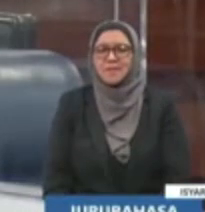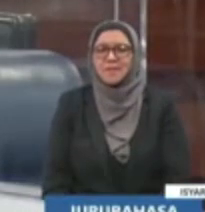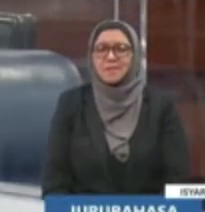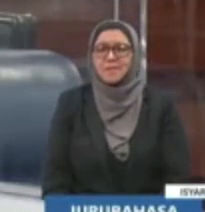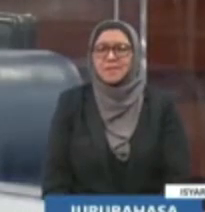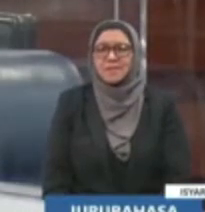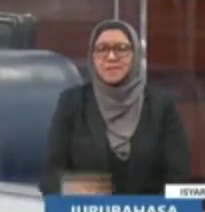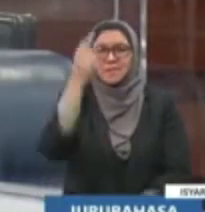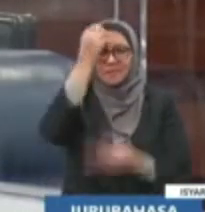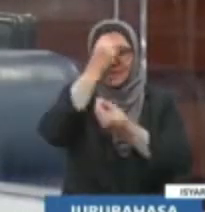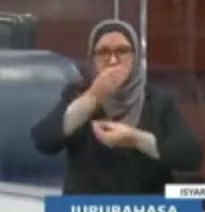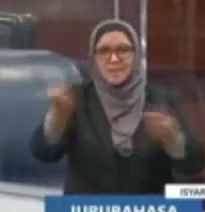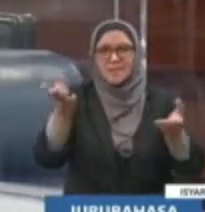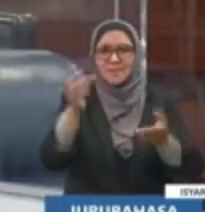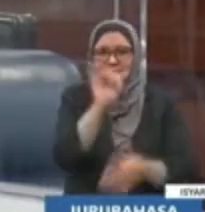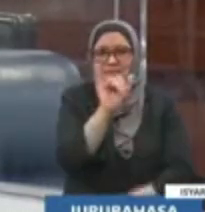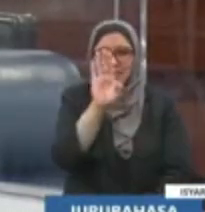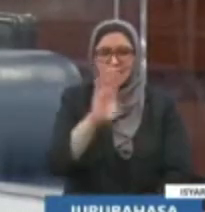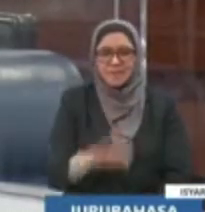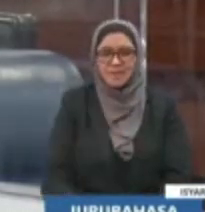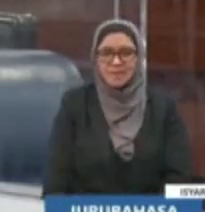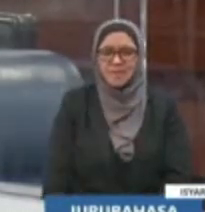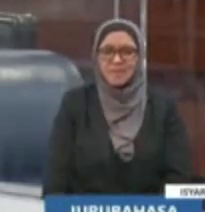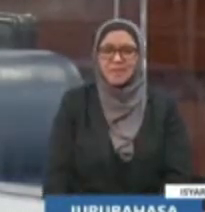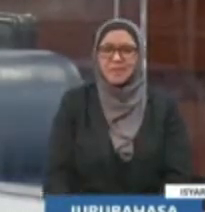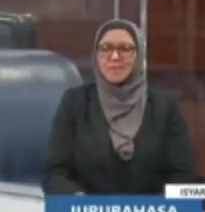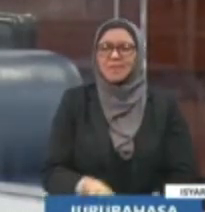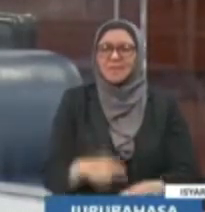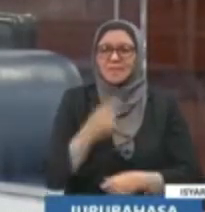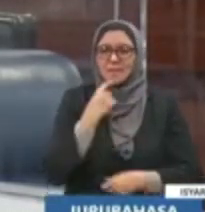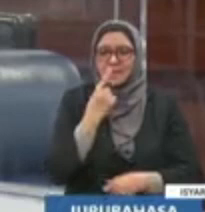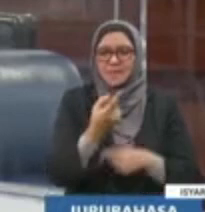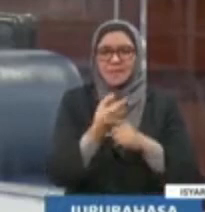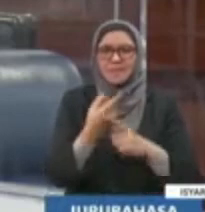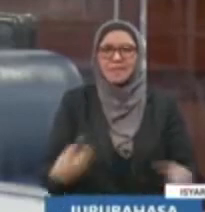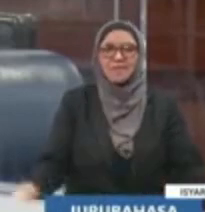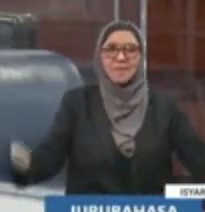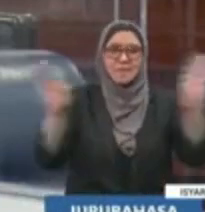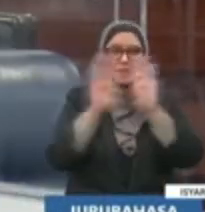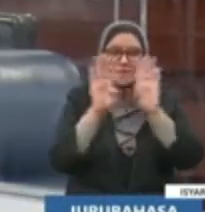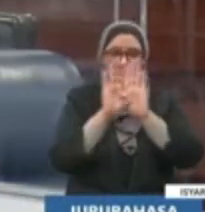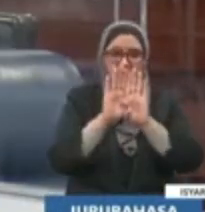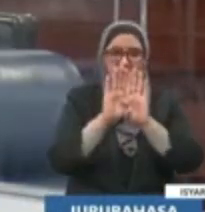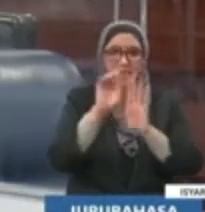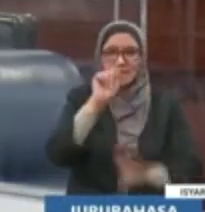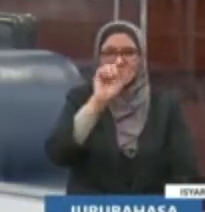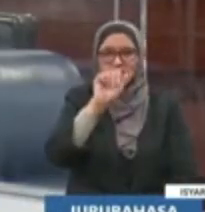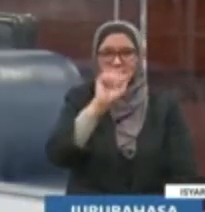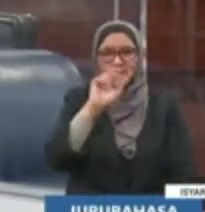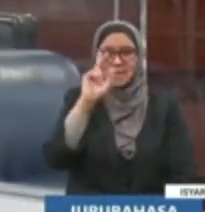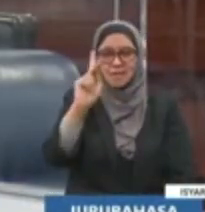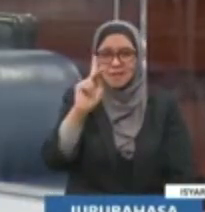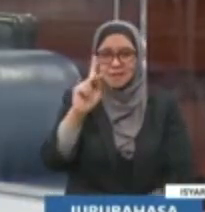Ya. Pertahuan Yang Berhormat, MEDEC telah membentuk satu jawatan kuasa khas atau task force di peringkat kementerian